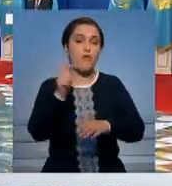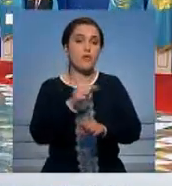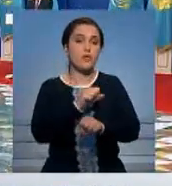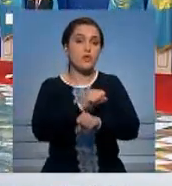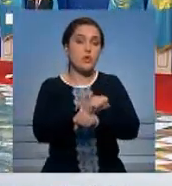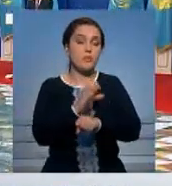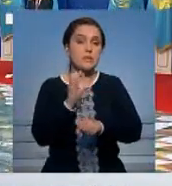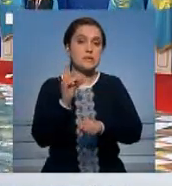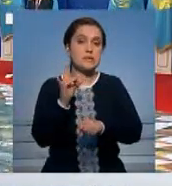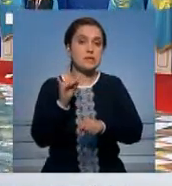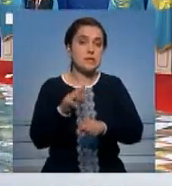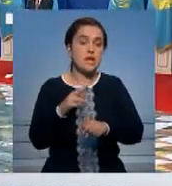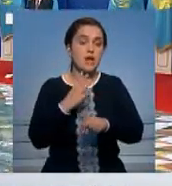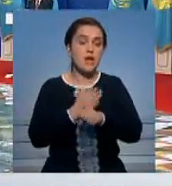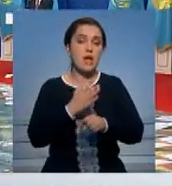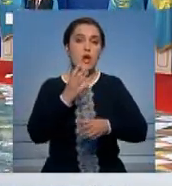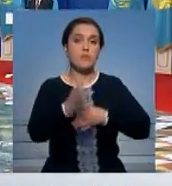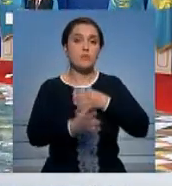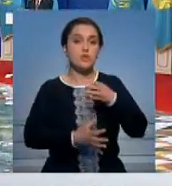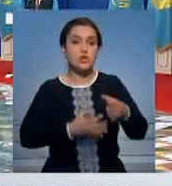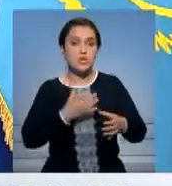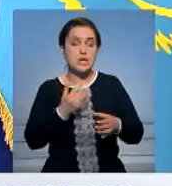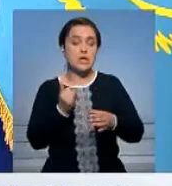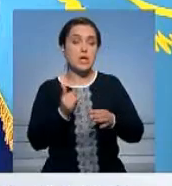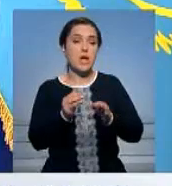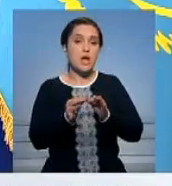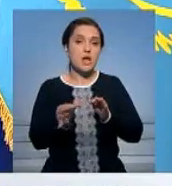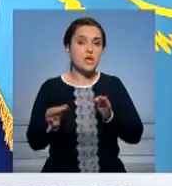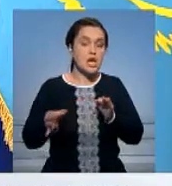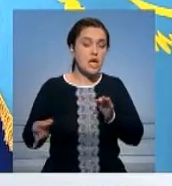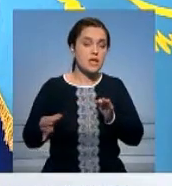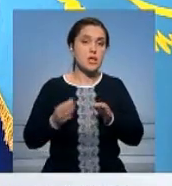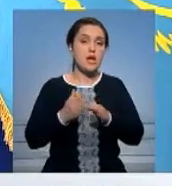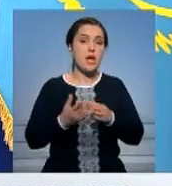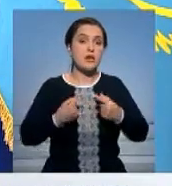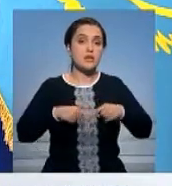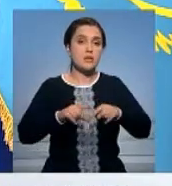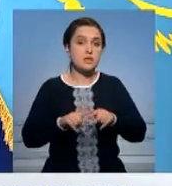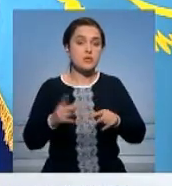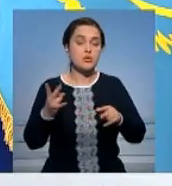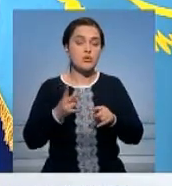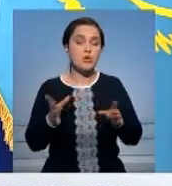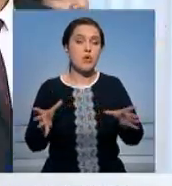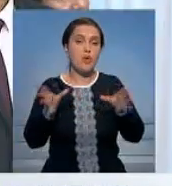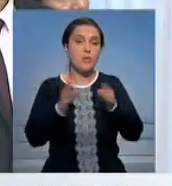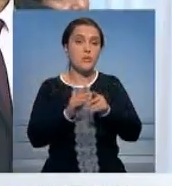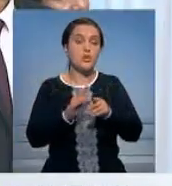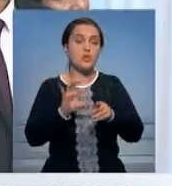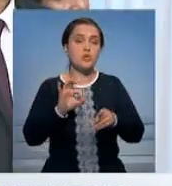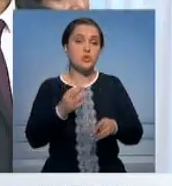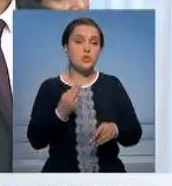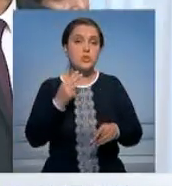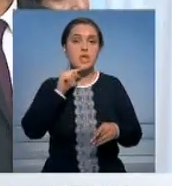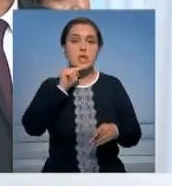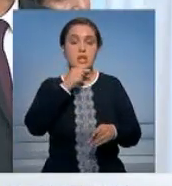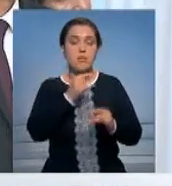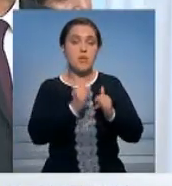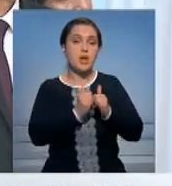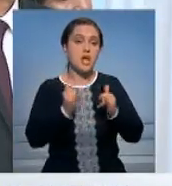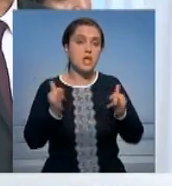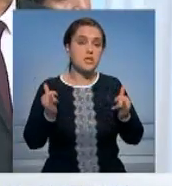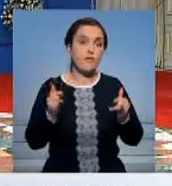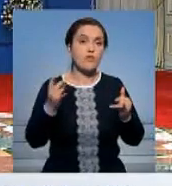значимости совместной работы международных и региональных организаций, а также остановился на результатах социально-экономического развития страны и